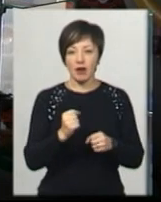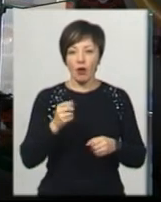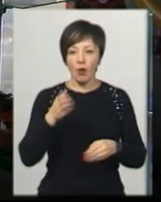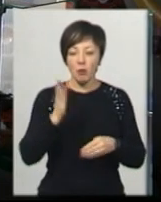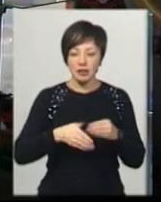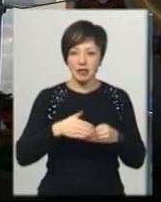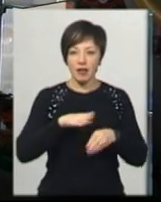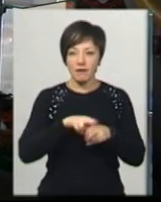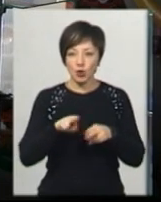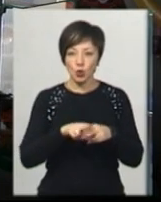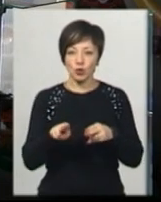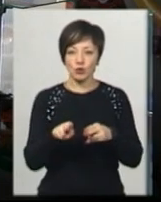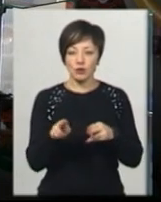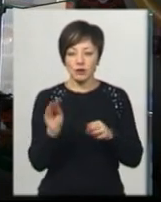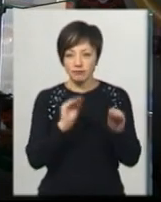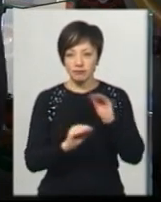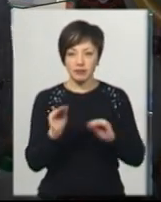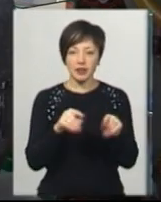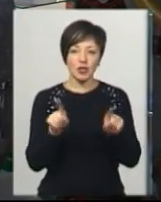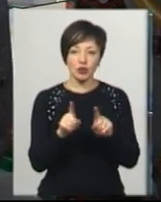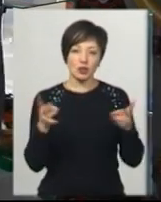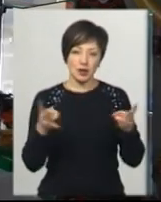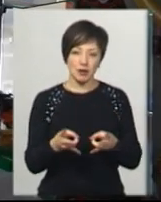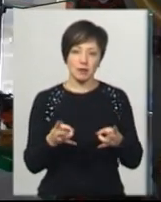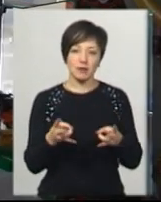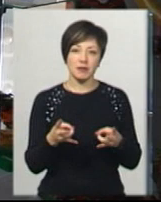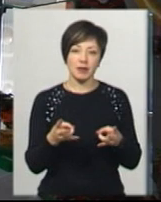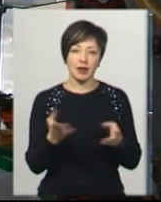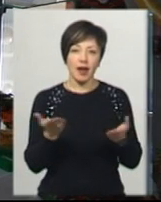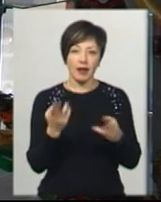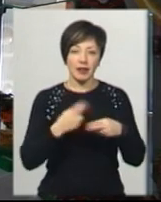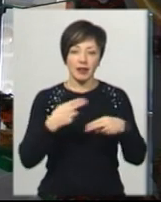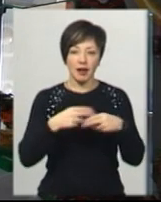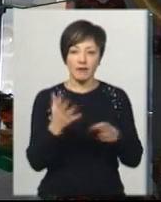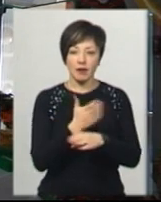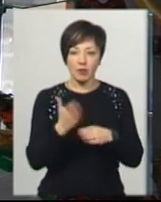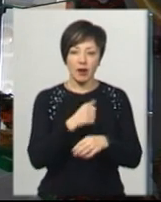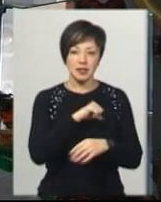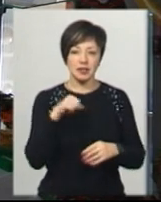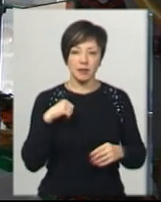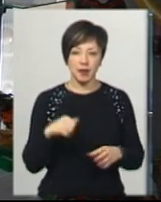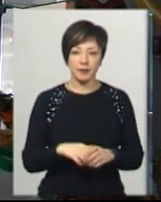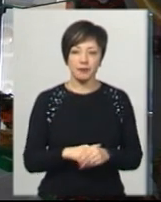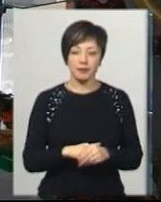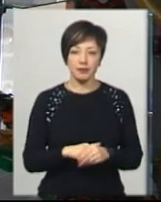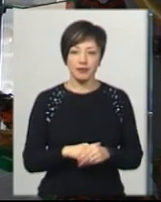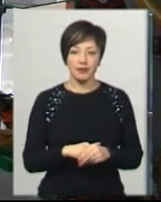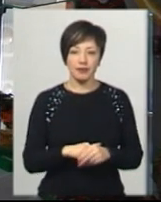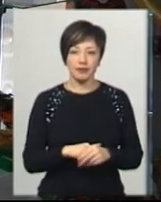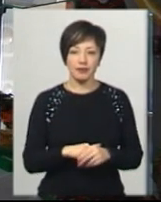обрізали, підробляли. Ну, те, що треба було, які деталі ми виробляли самі. Саме